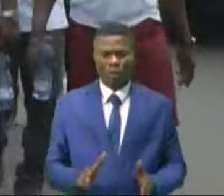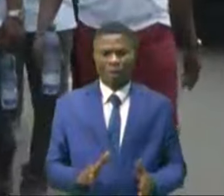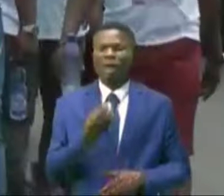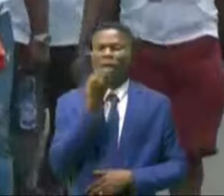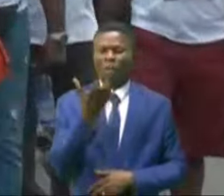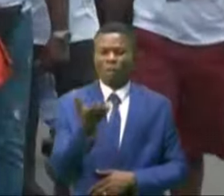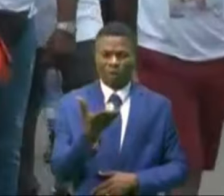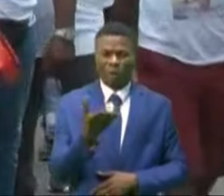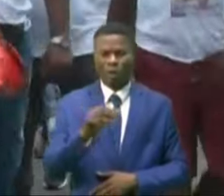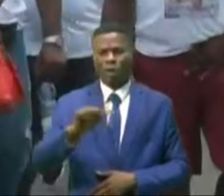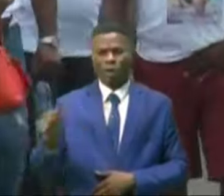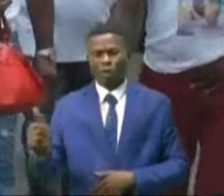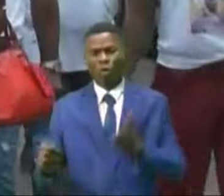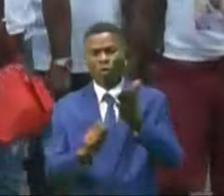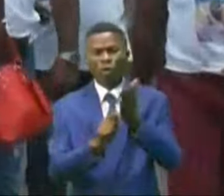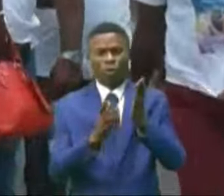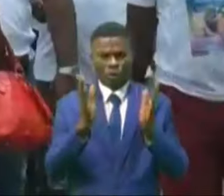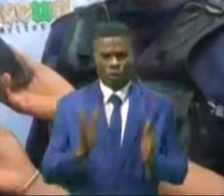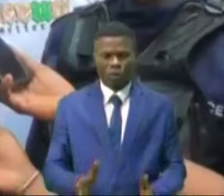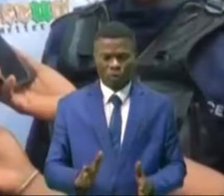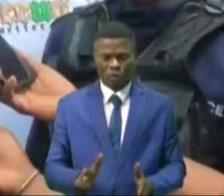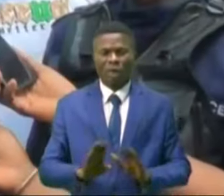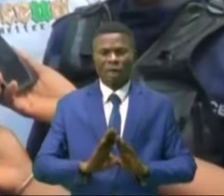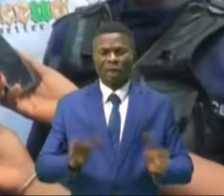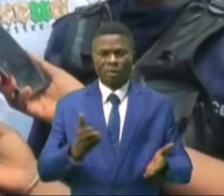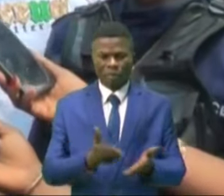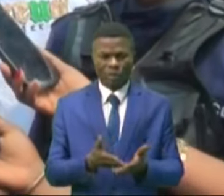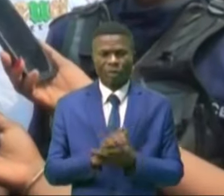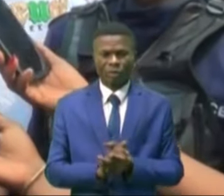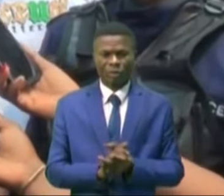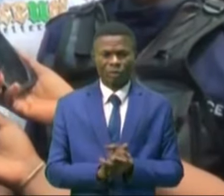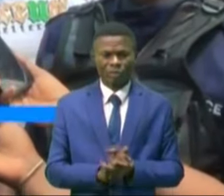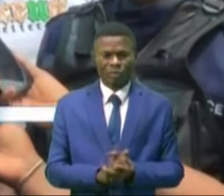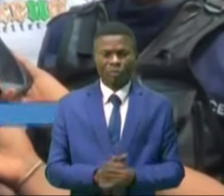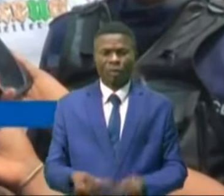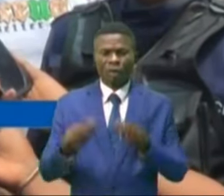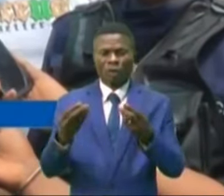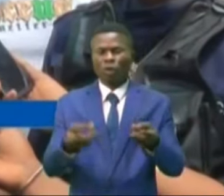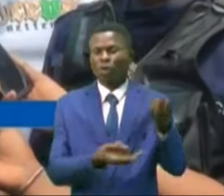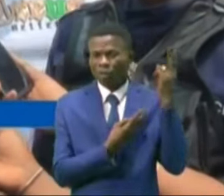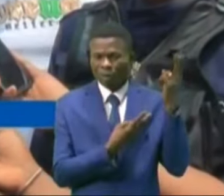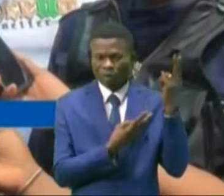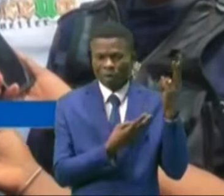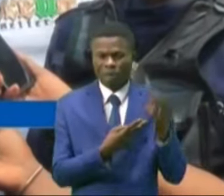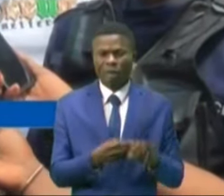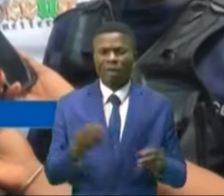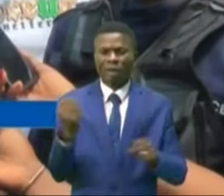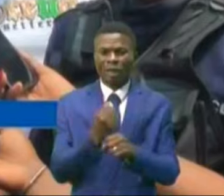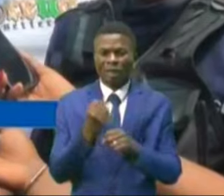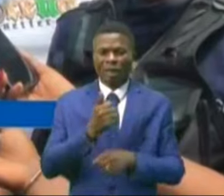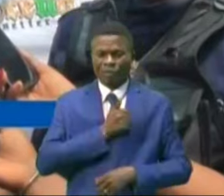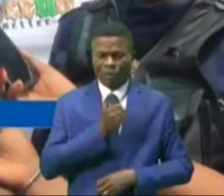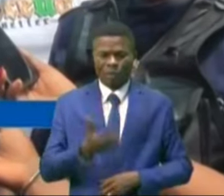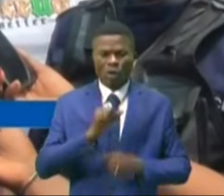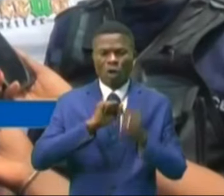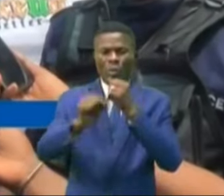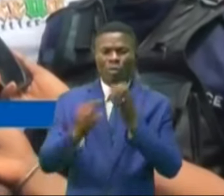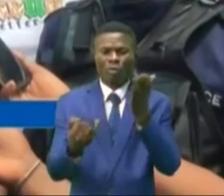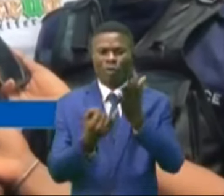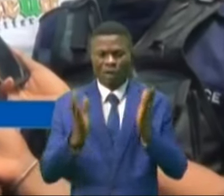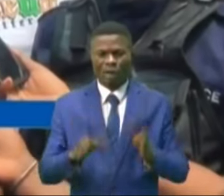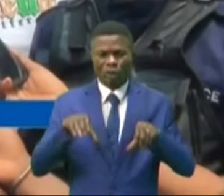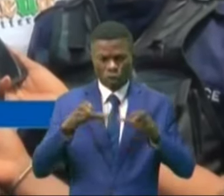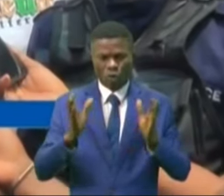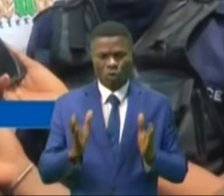l'instar d'autres techniciens à la matière. L'objectif, c'est de valoriser le main-d'œuvre local, promouvoir les ingénieurs